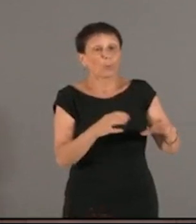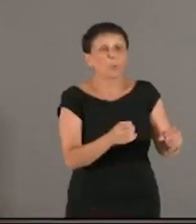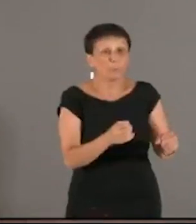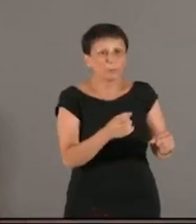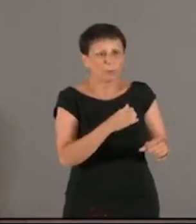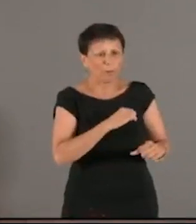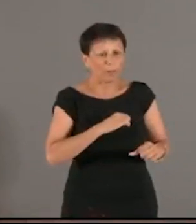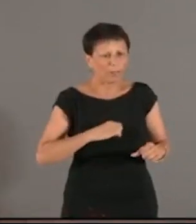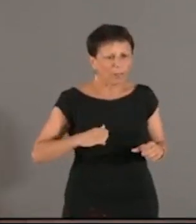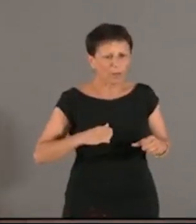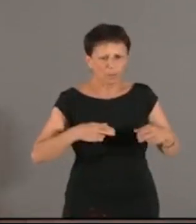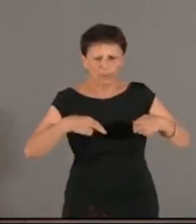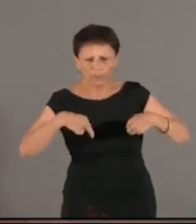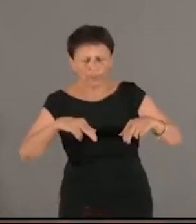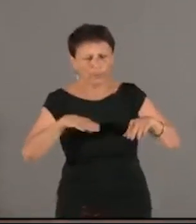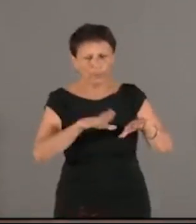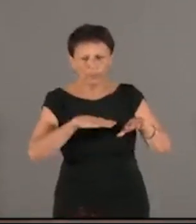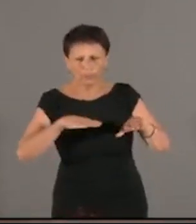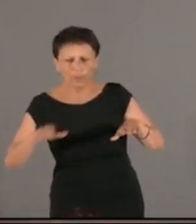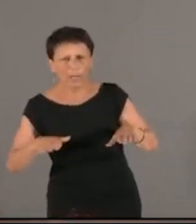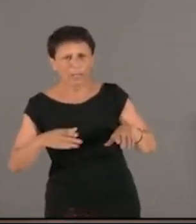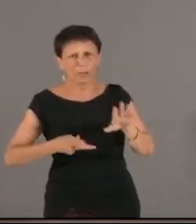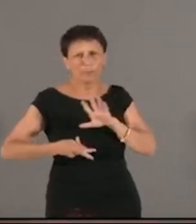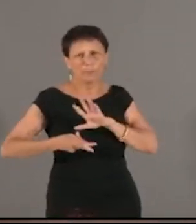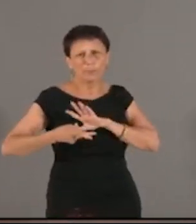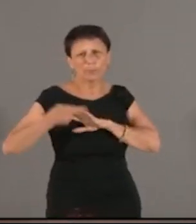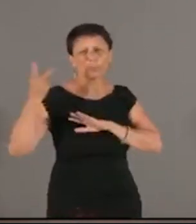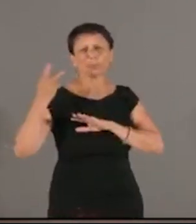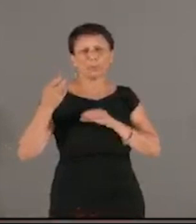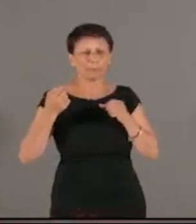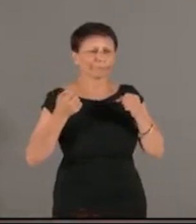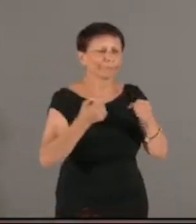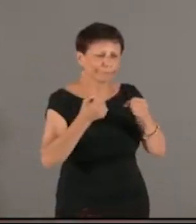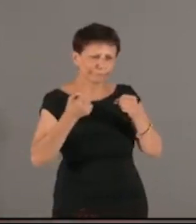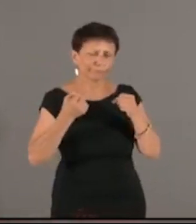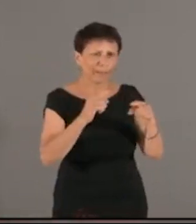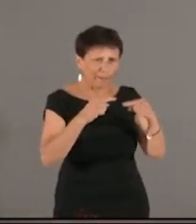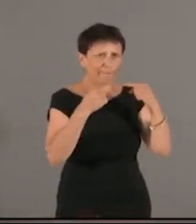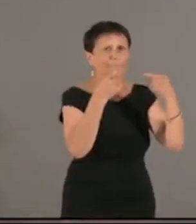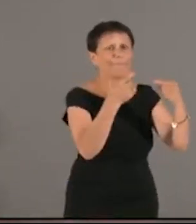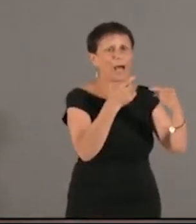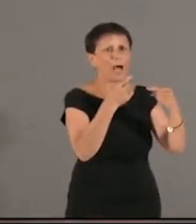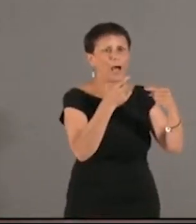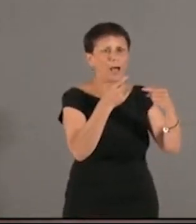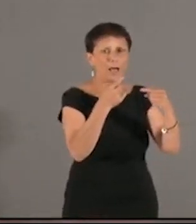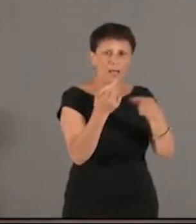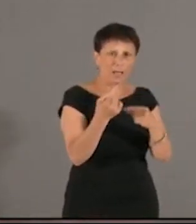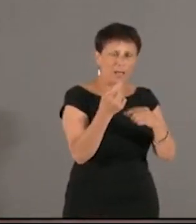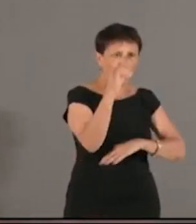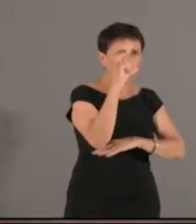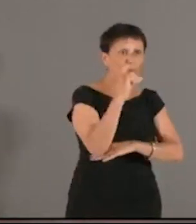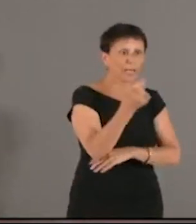de la voirie, de la chaussée en raison d'un nombre croissant de fidèles. Justement, conséquence de l'immigration massive.